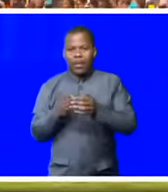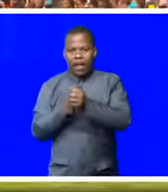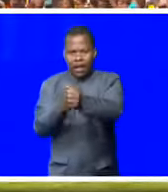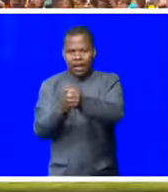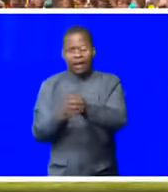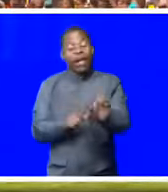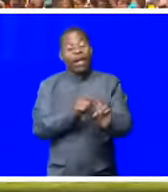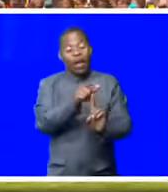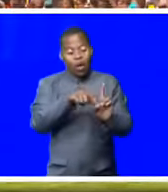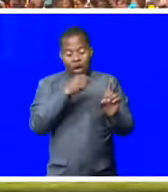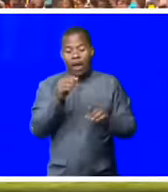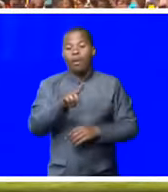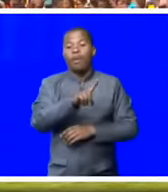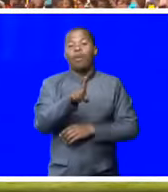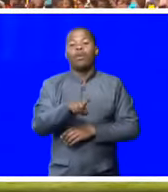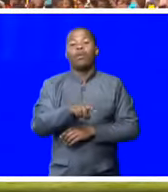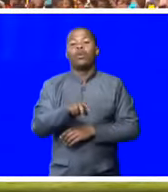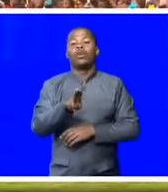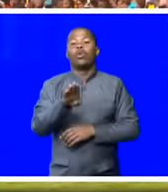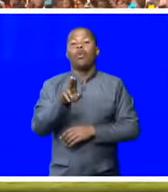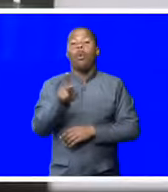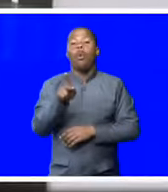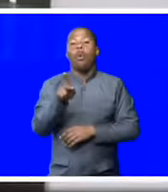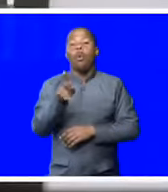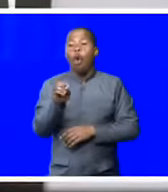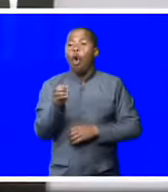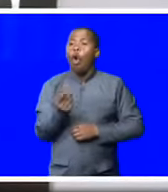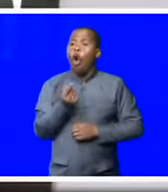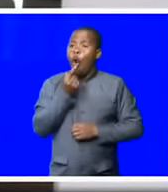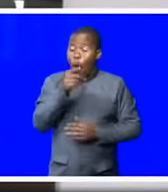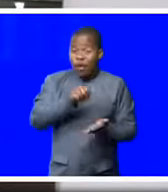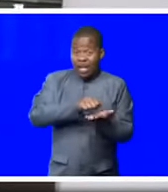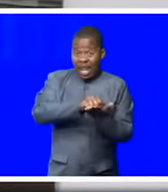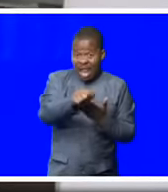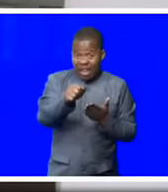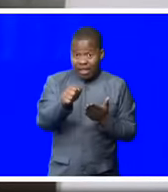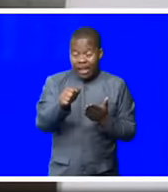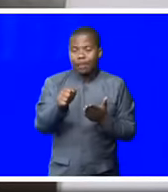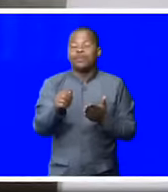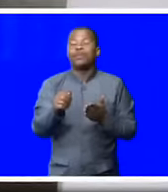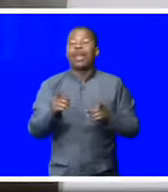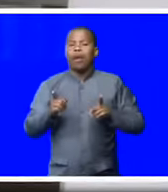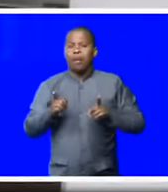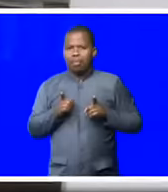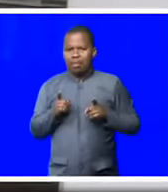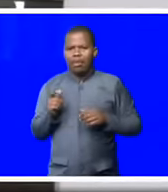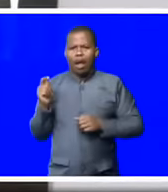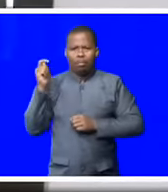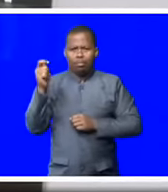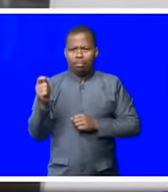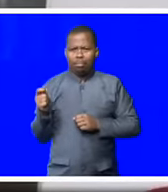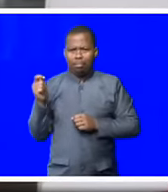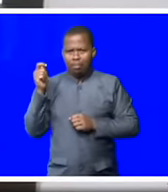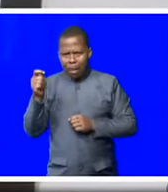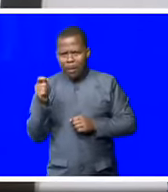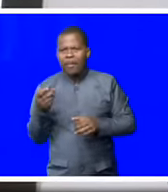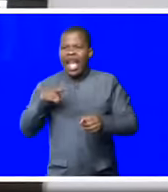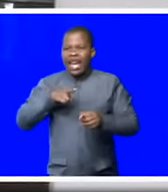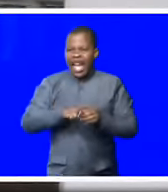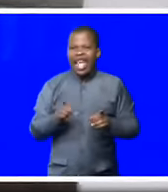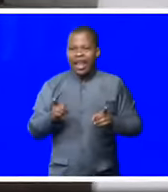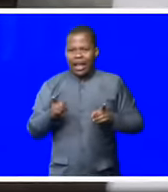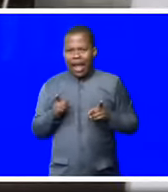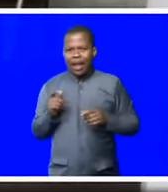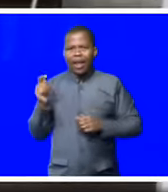umhlanga lisiko lapho imbali ikhombisa bugabazi bayo umhlanga ke lisiko leli ni akuthini kuthingize ngilichaze but nidalibona